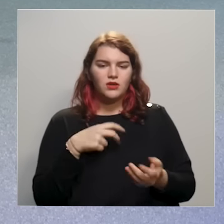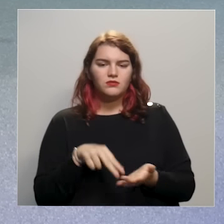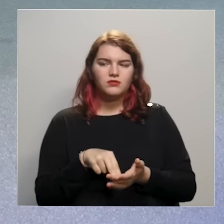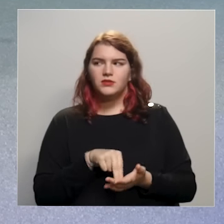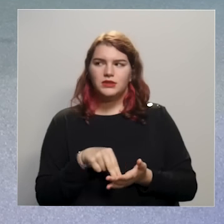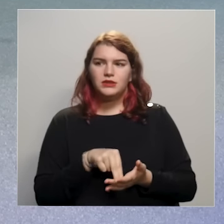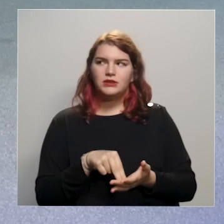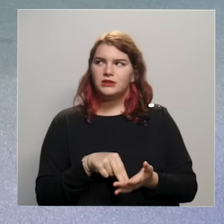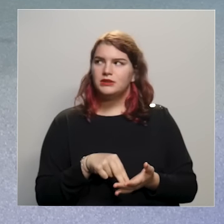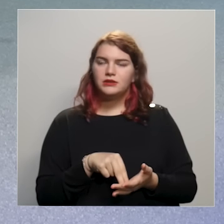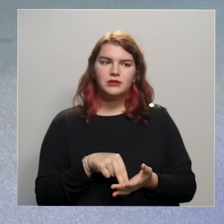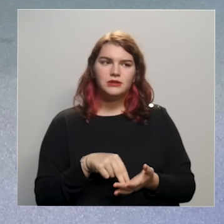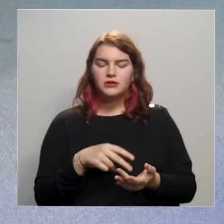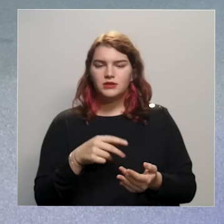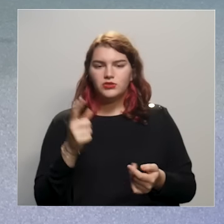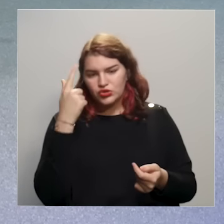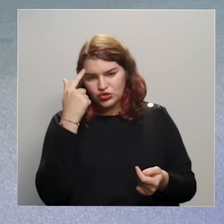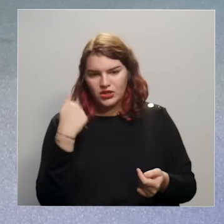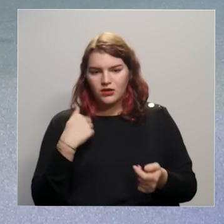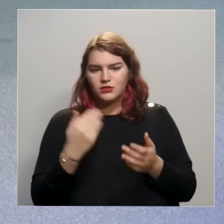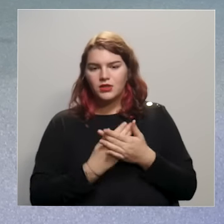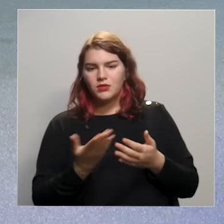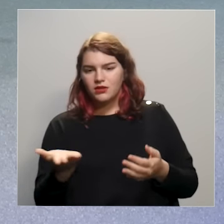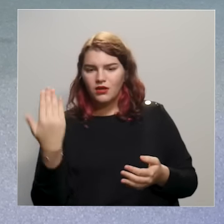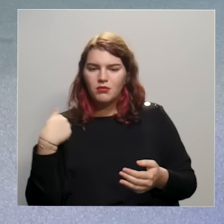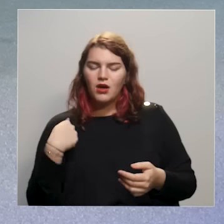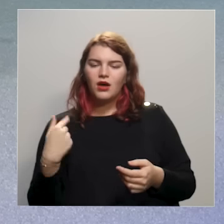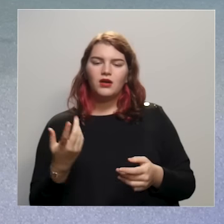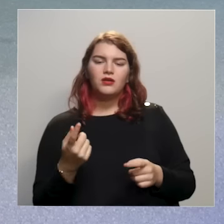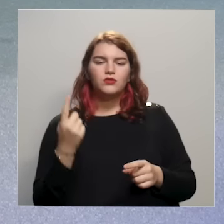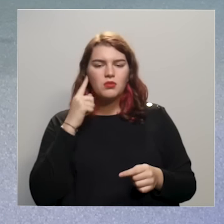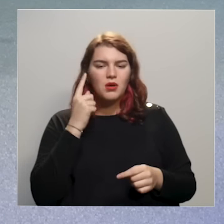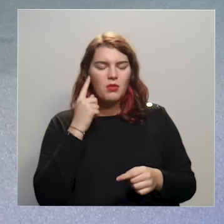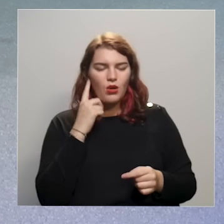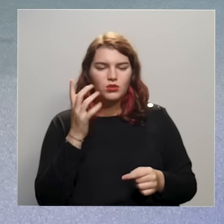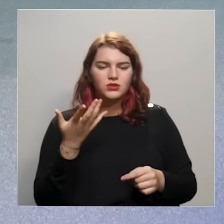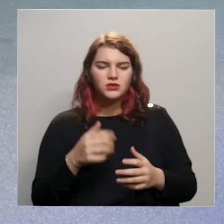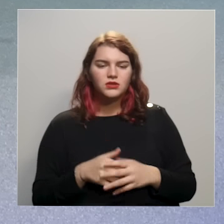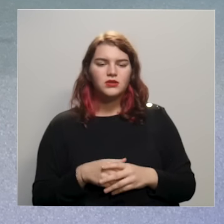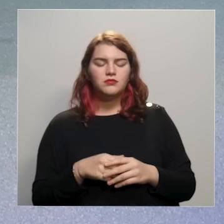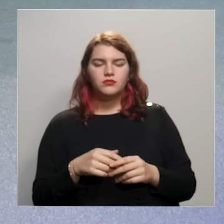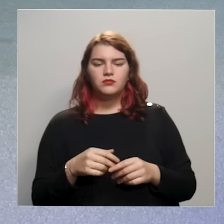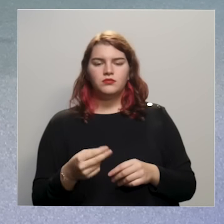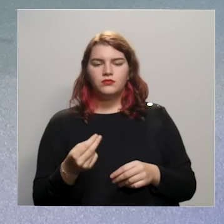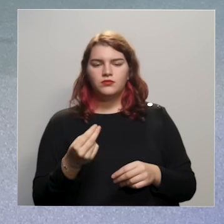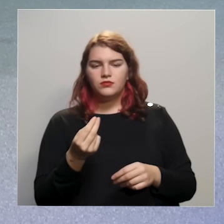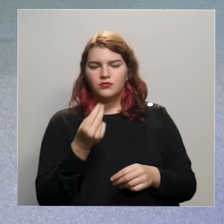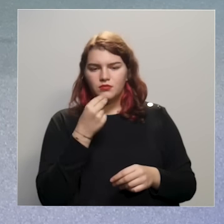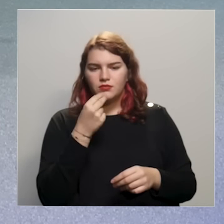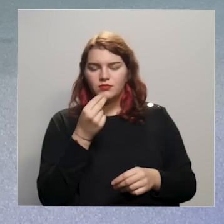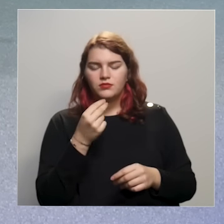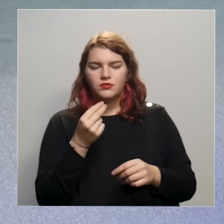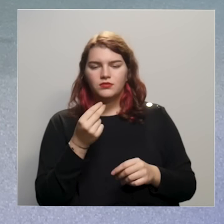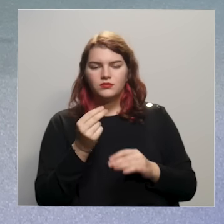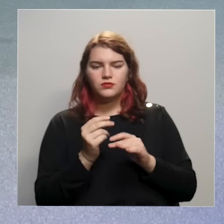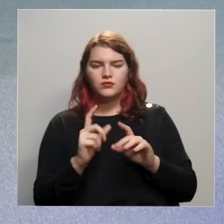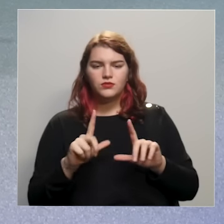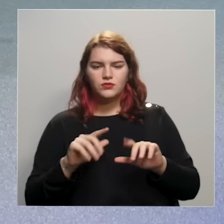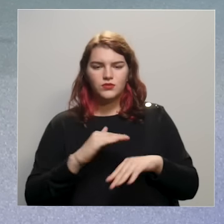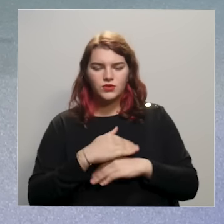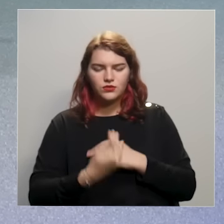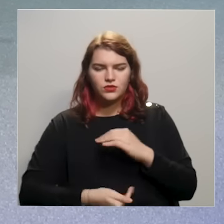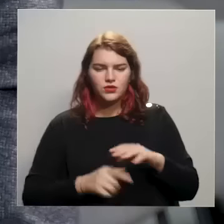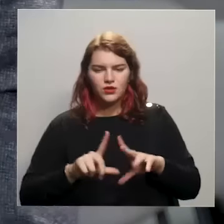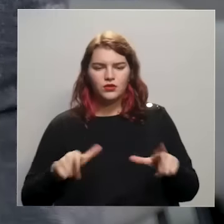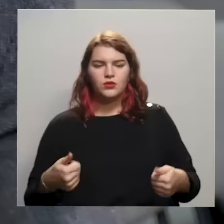tot... Știam eu că trebuie să facă o chemare, cum am auzit eu. Și nu era, era cina. Era 1 decembrie. Cina Domnului. Cina